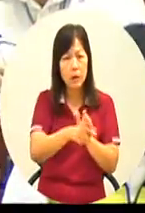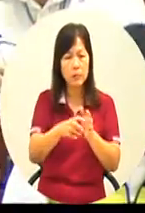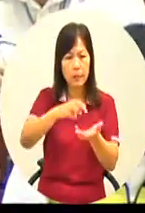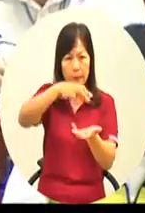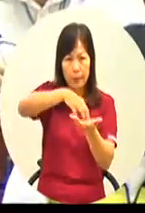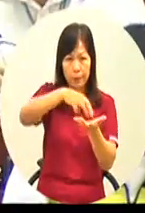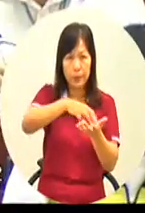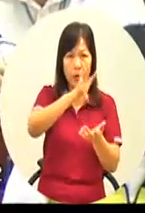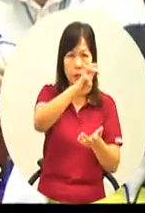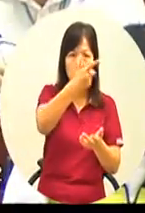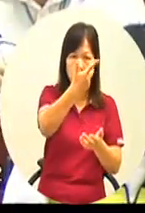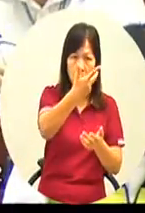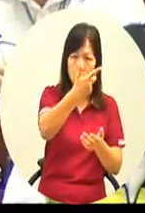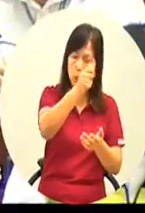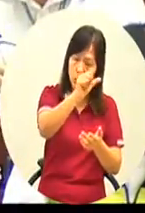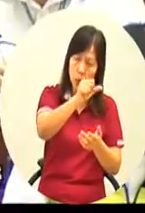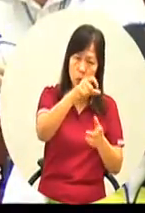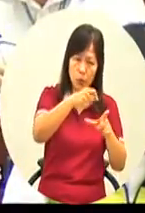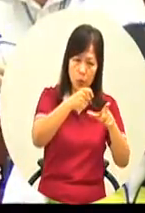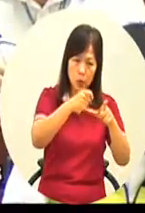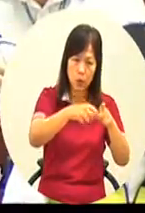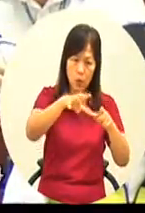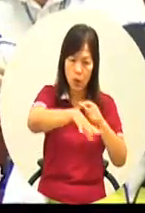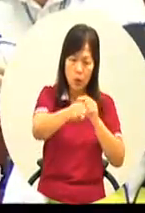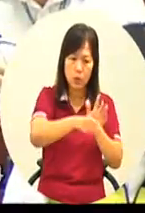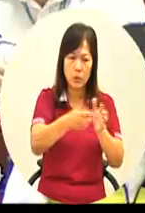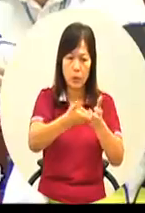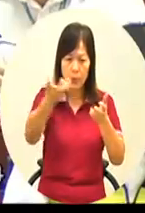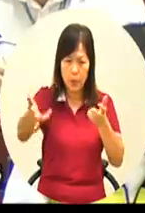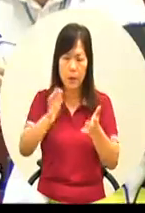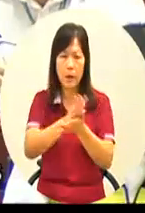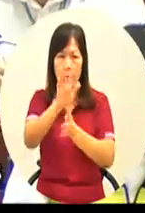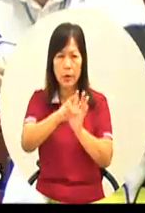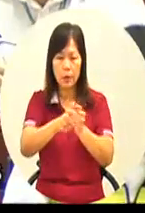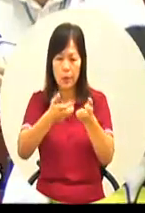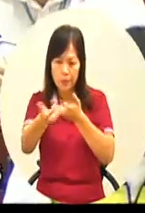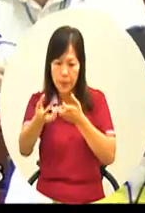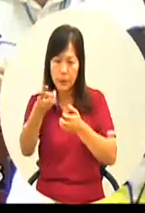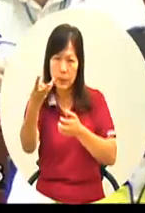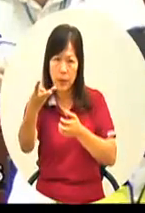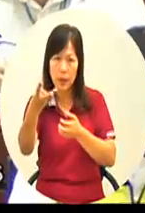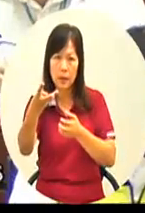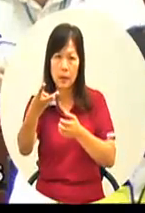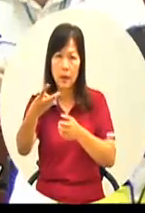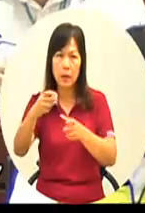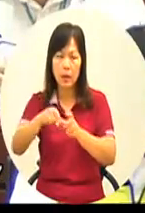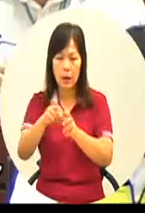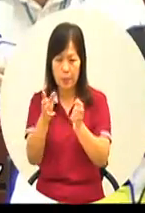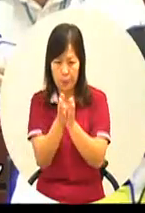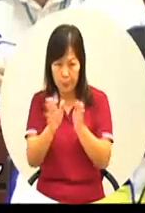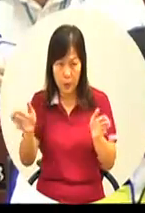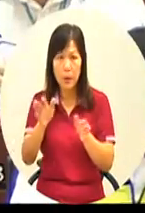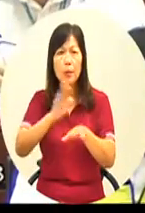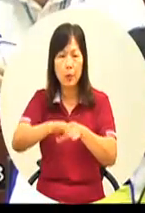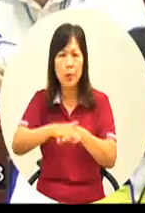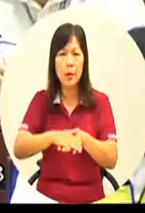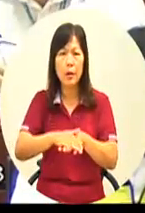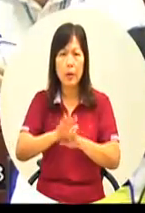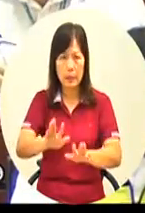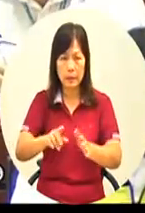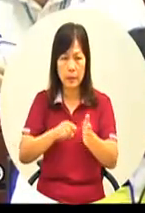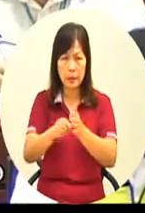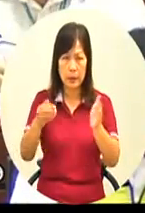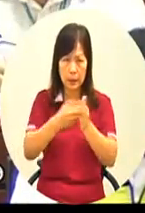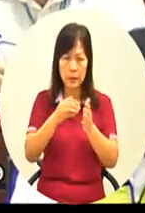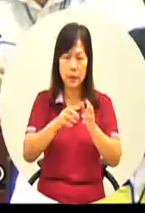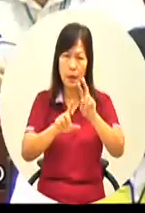金45公顷啊，清了，阮会挂差不多3公顷落来，就近，啊，阵会来开辟，啊，目前为止，到年